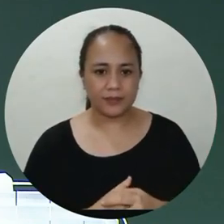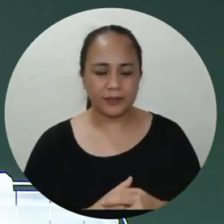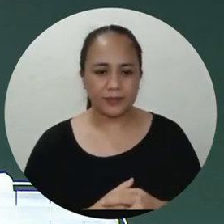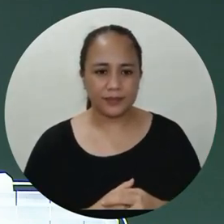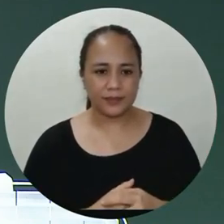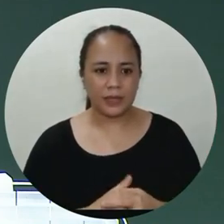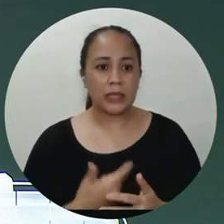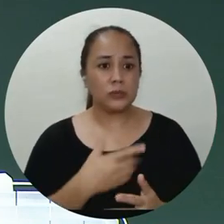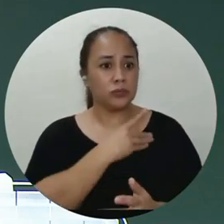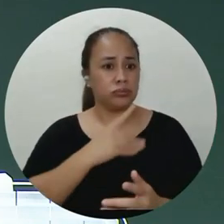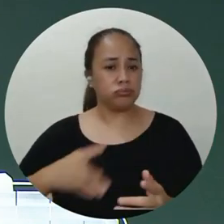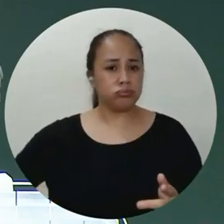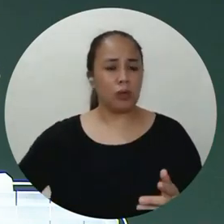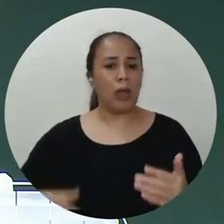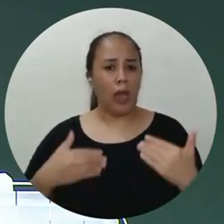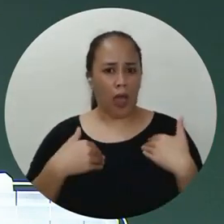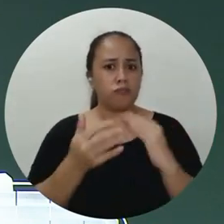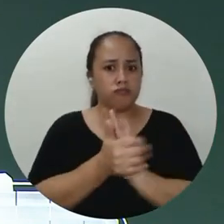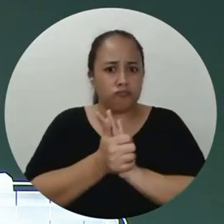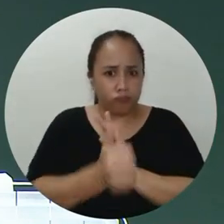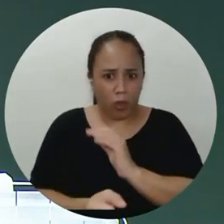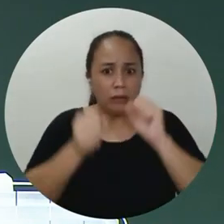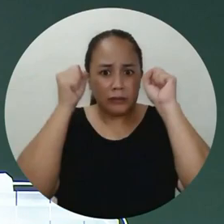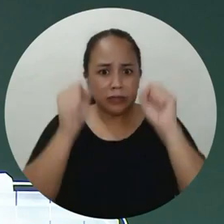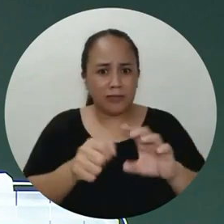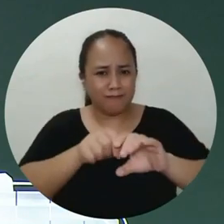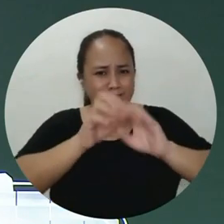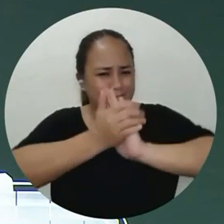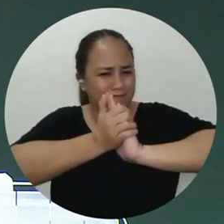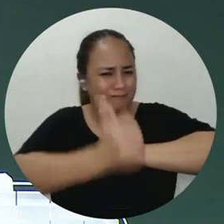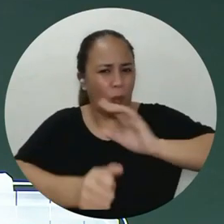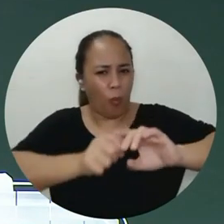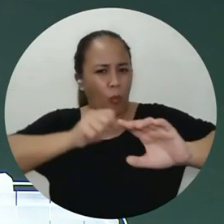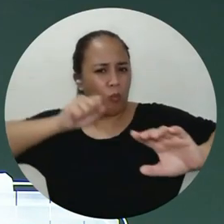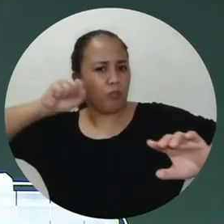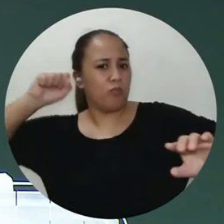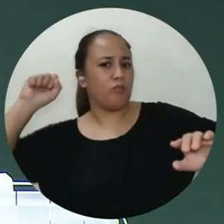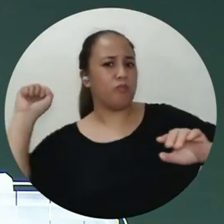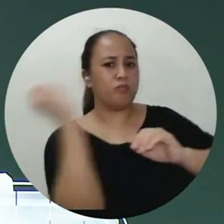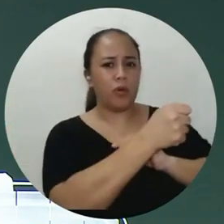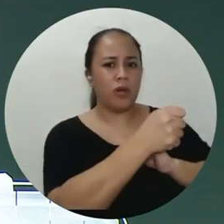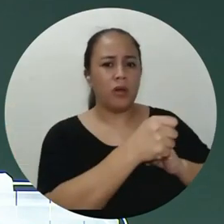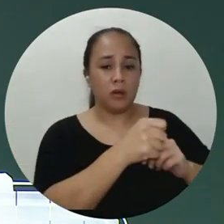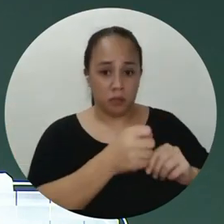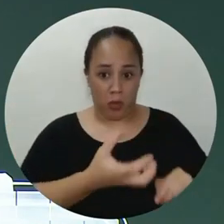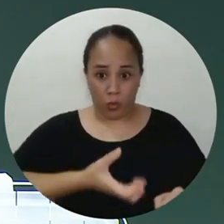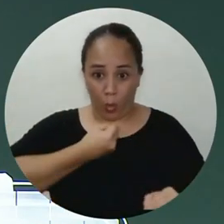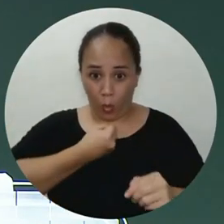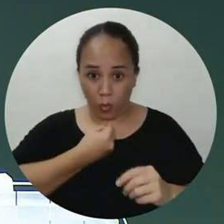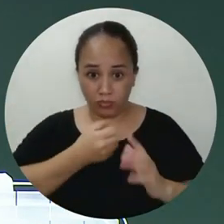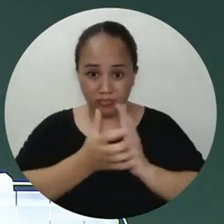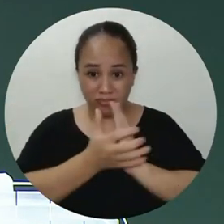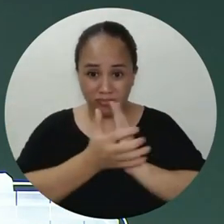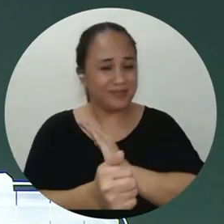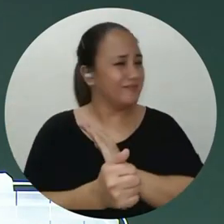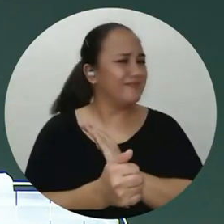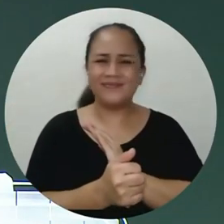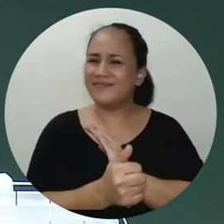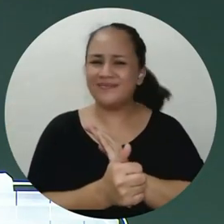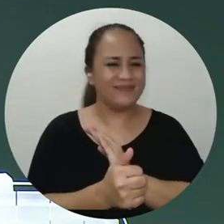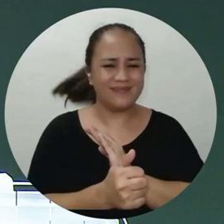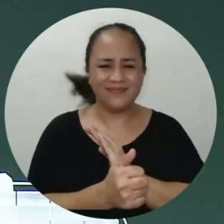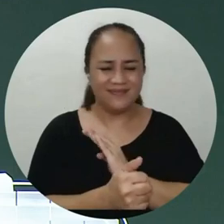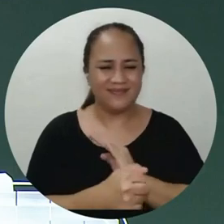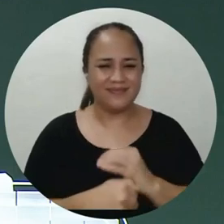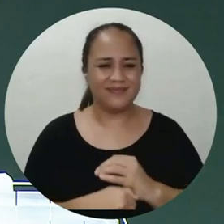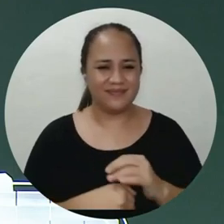David had the skills to throw stones. 근데 자기 실력으로 하는 게 아니고. But it was not by his own skills. 하나님께서 하십시오라 하나님